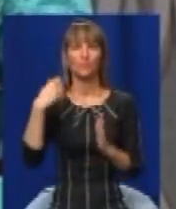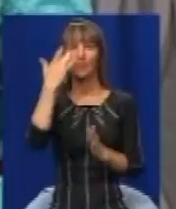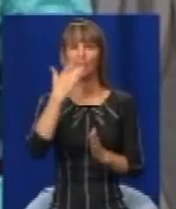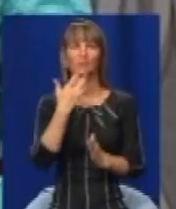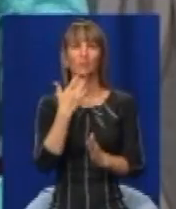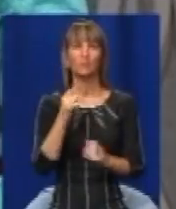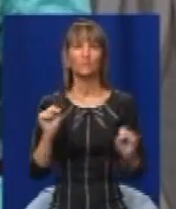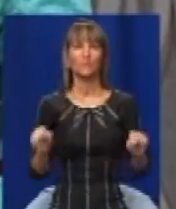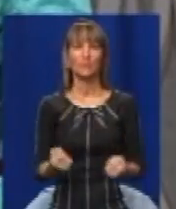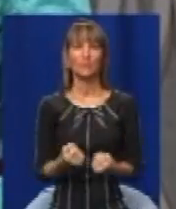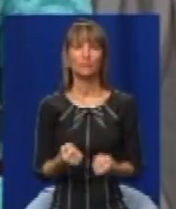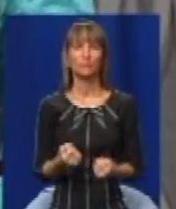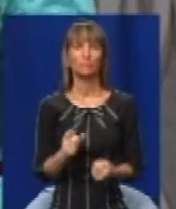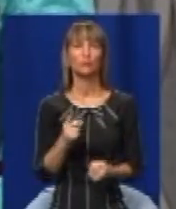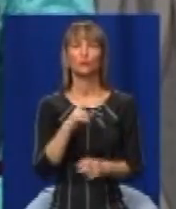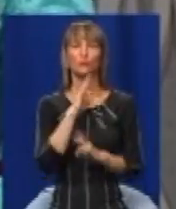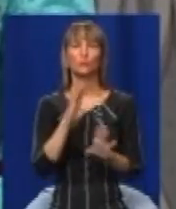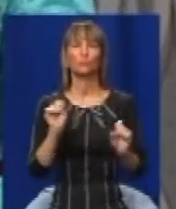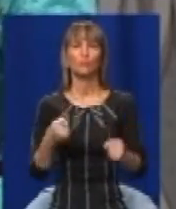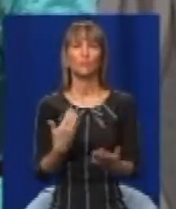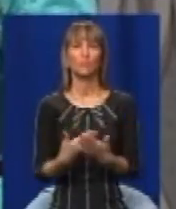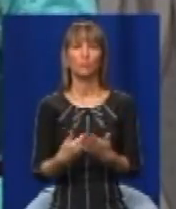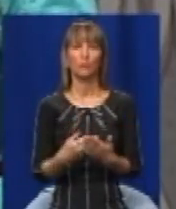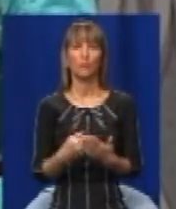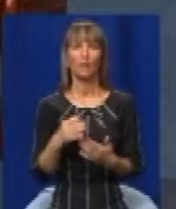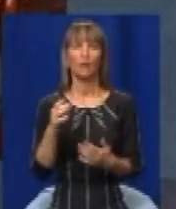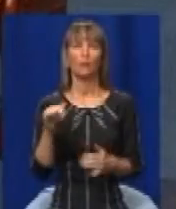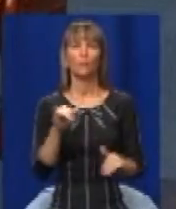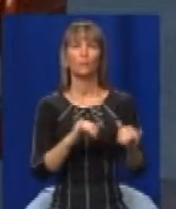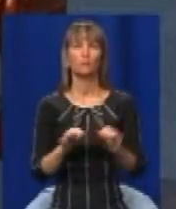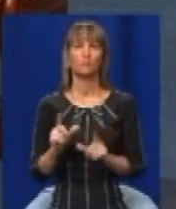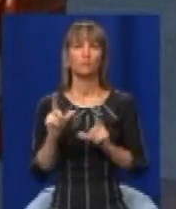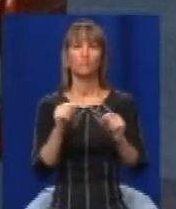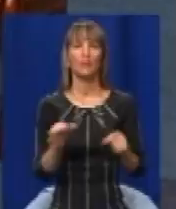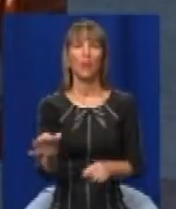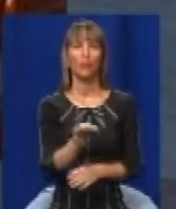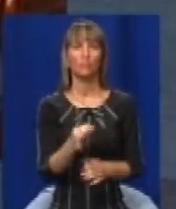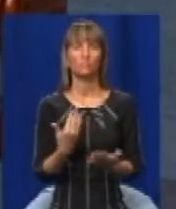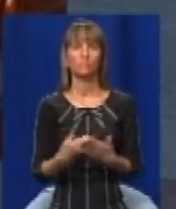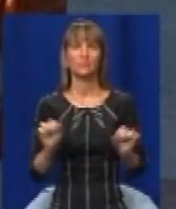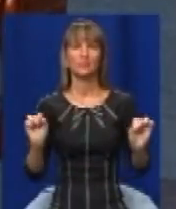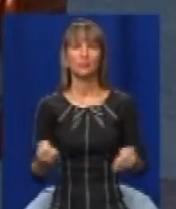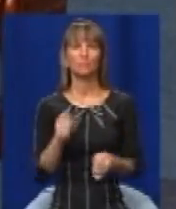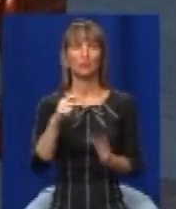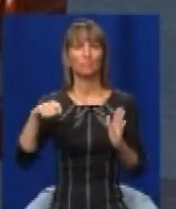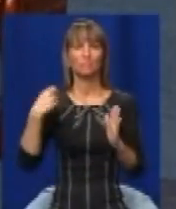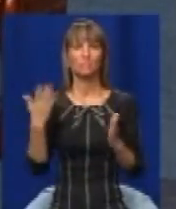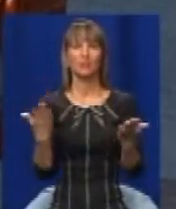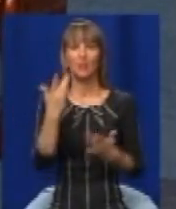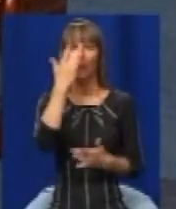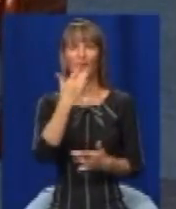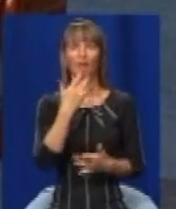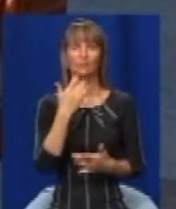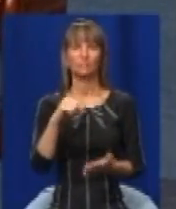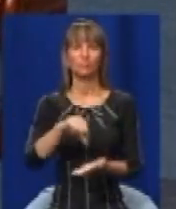літо взимку. А хоча чому не будемо? Можна, наприклад, на острів полетіти кудись взимку, наприклад, і відзняти там якісь літні сцени. Тобто